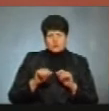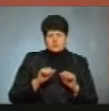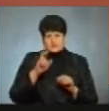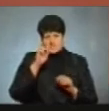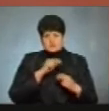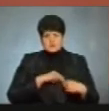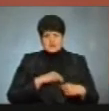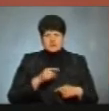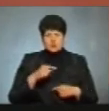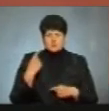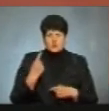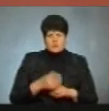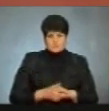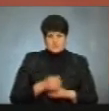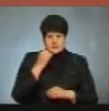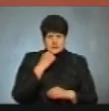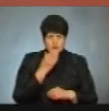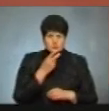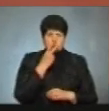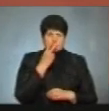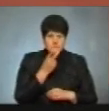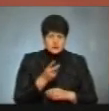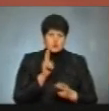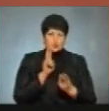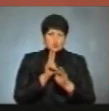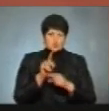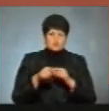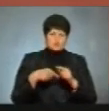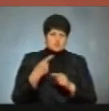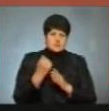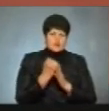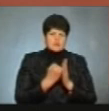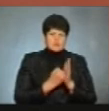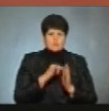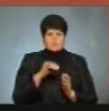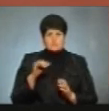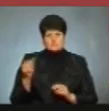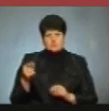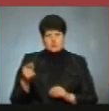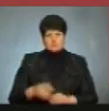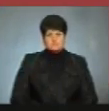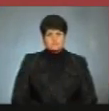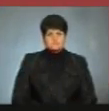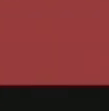управління Держпраці у Тернопільській області. Я вам дякую, що дивилися. До зустрічі на телеканалі «Я і Тернопіль».